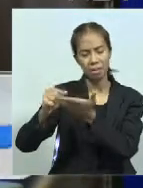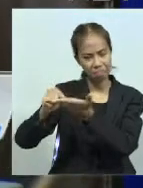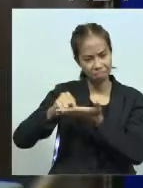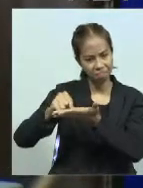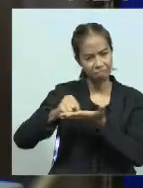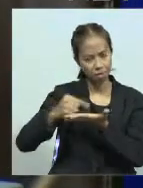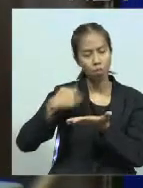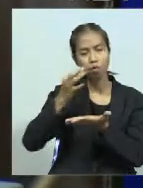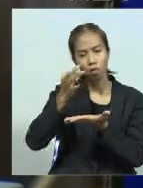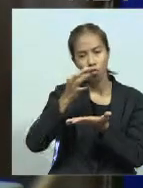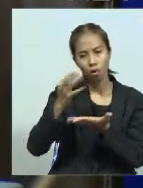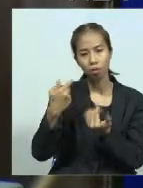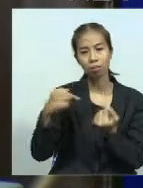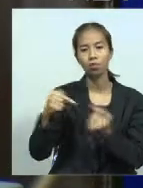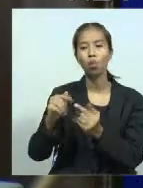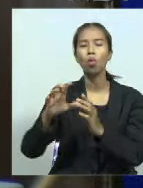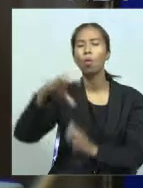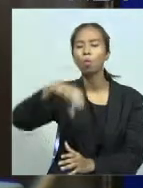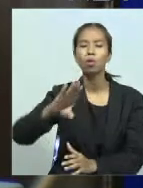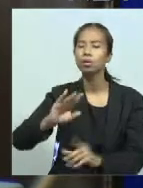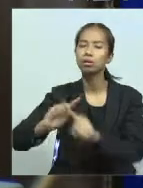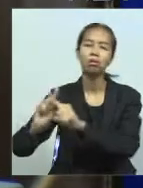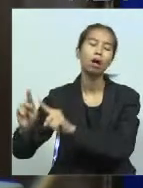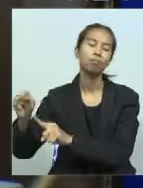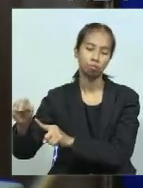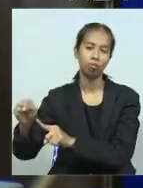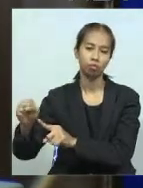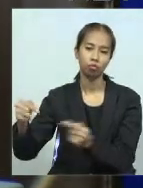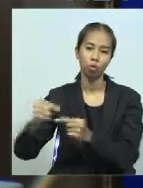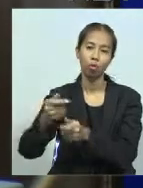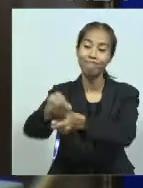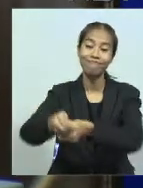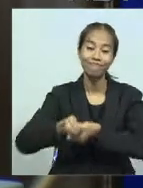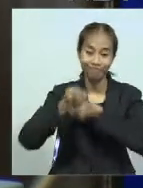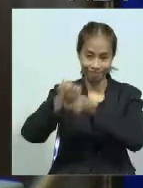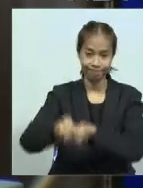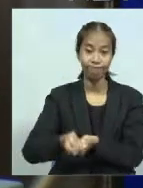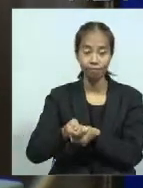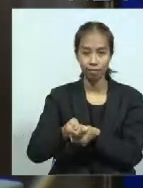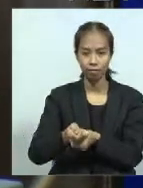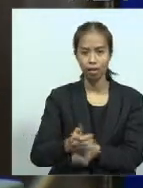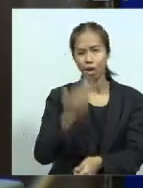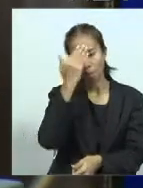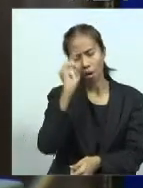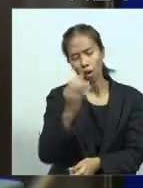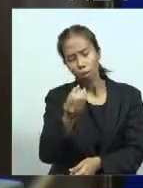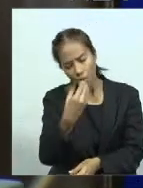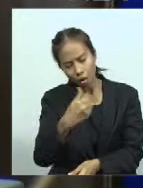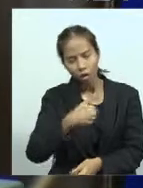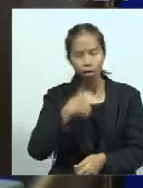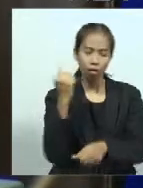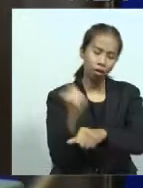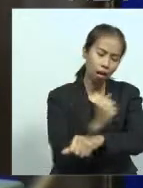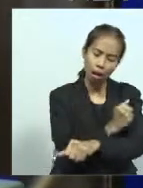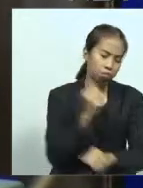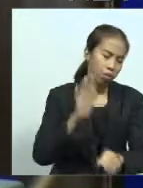ในส่วนของภาคผู้ประกอบการที่เป็นเกษตรกรนะคะว่าขาดแคลนแรงงานไม่ว่าจ